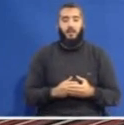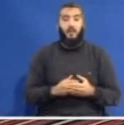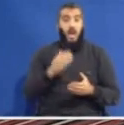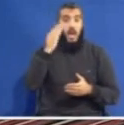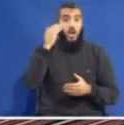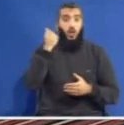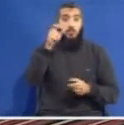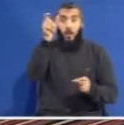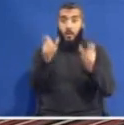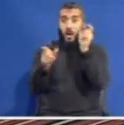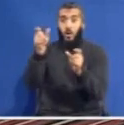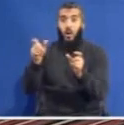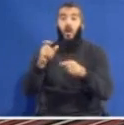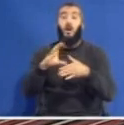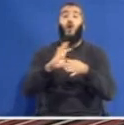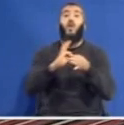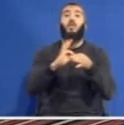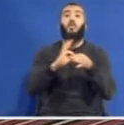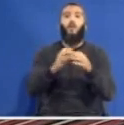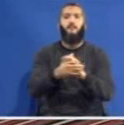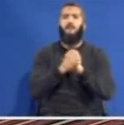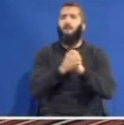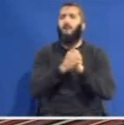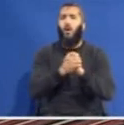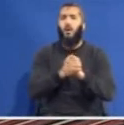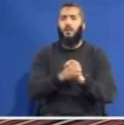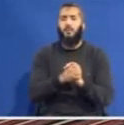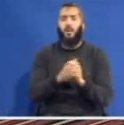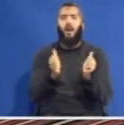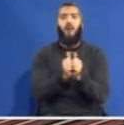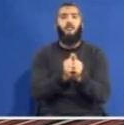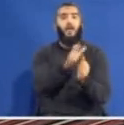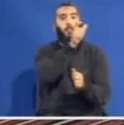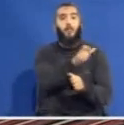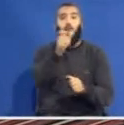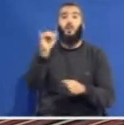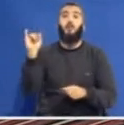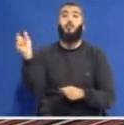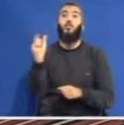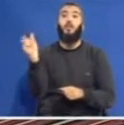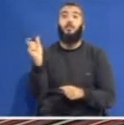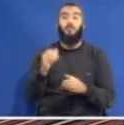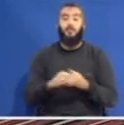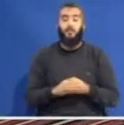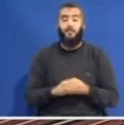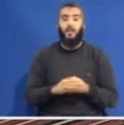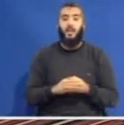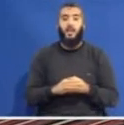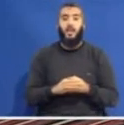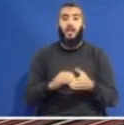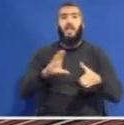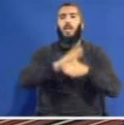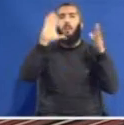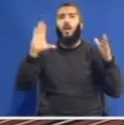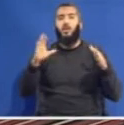المؤمنين في توادهم وتراحمهم وتعاطفهم، معناها هذا التعاطف والتواد إذا لم يعقبه